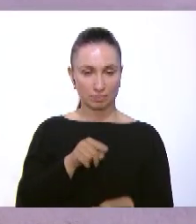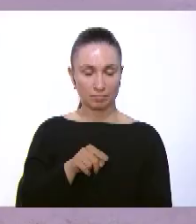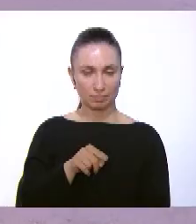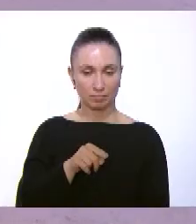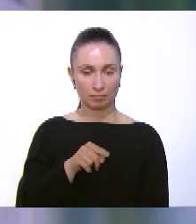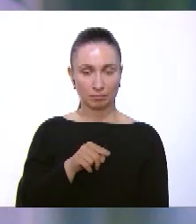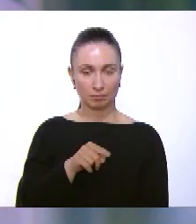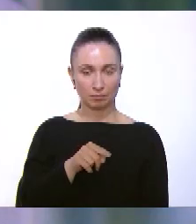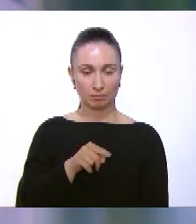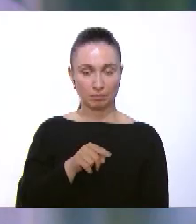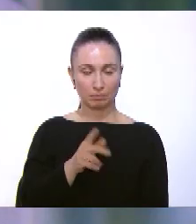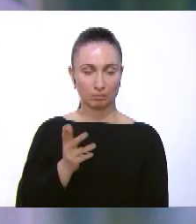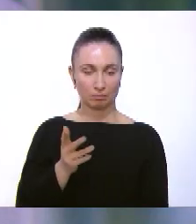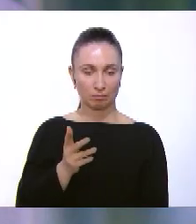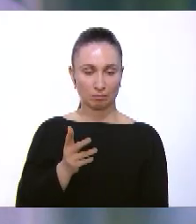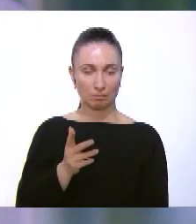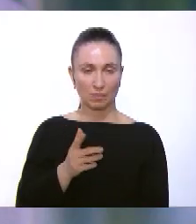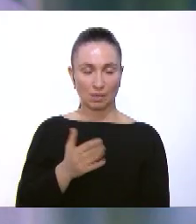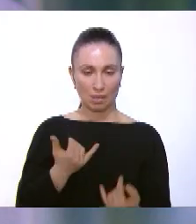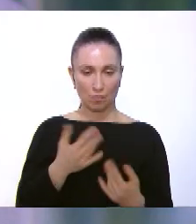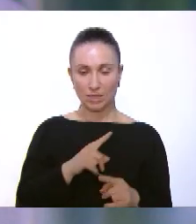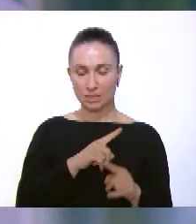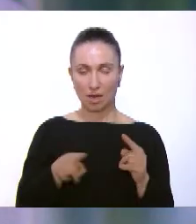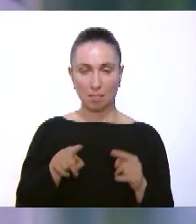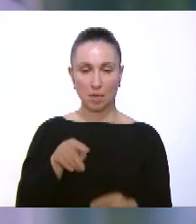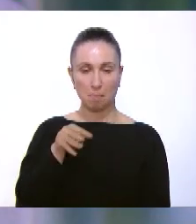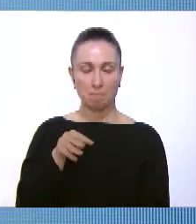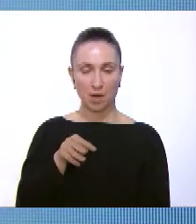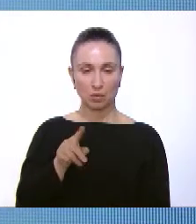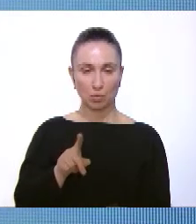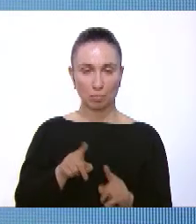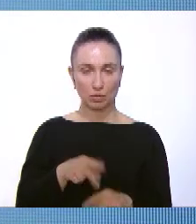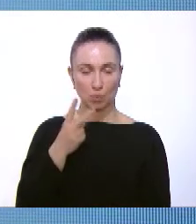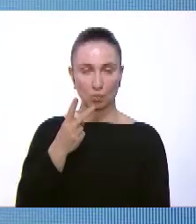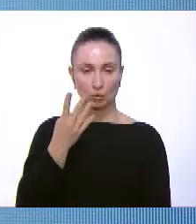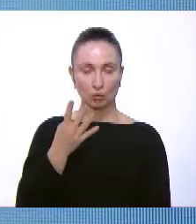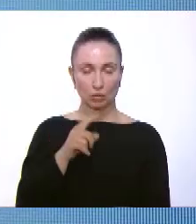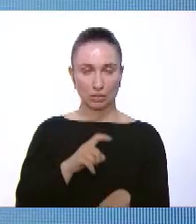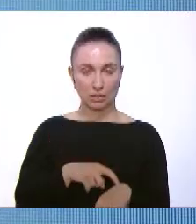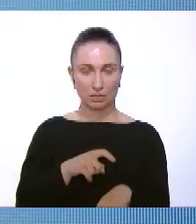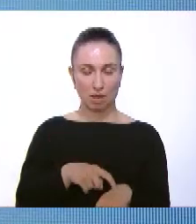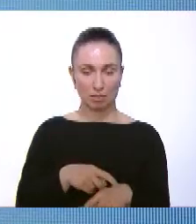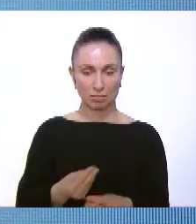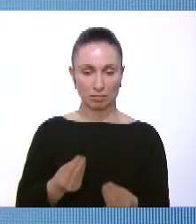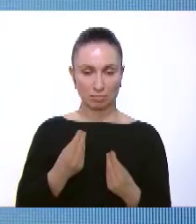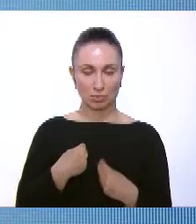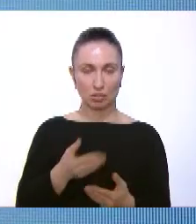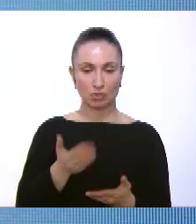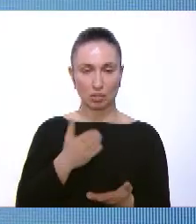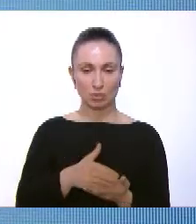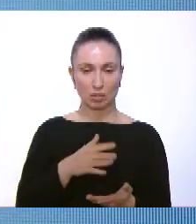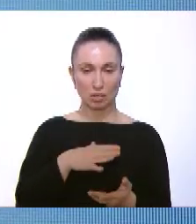რეზისტენტობა. ყველაზე სწრაფი მეთოდი, რომელიც 24 საათში იძლეოდა შედეგს,